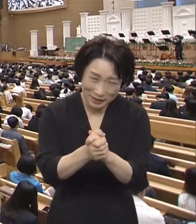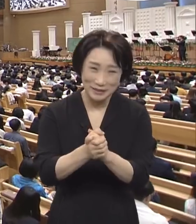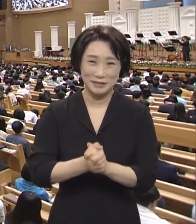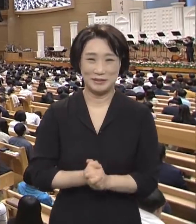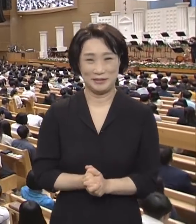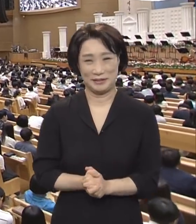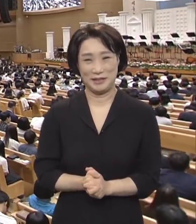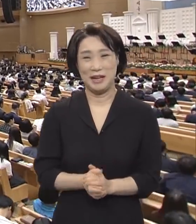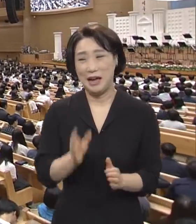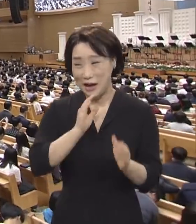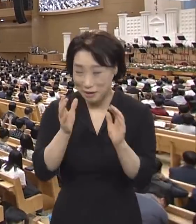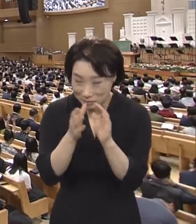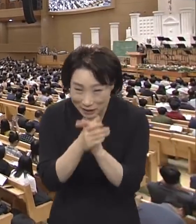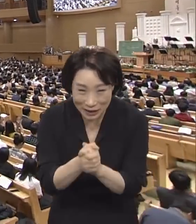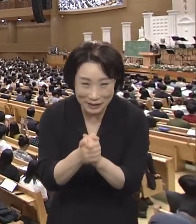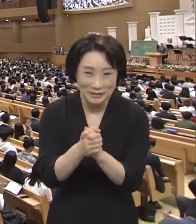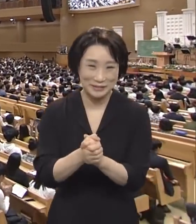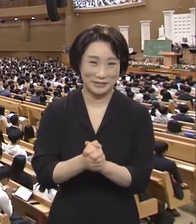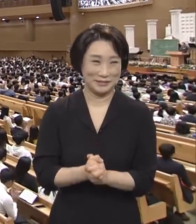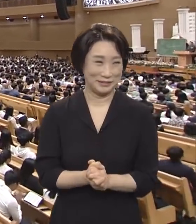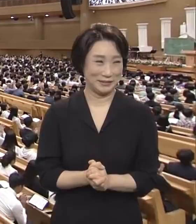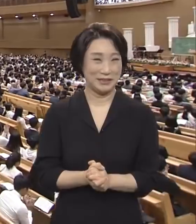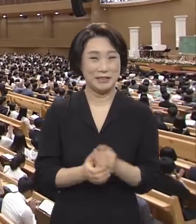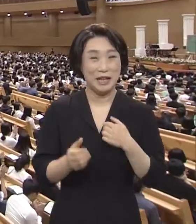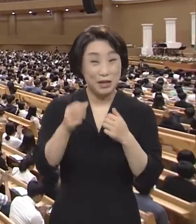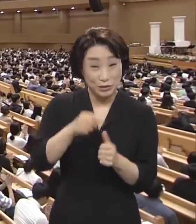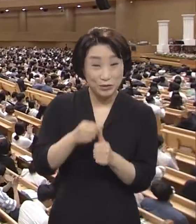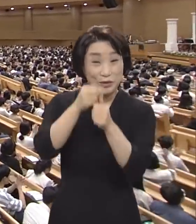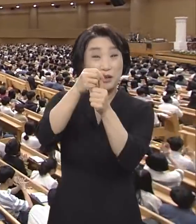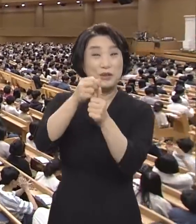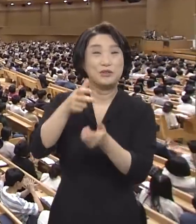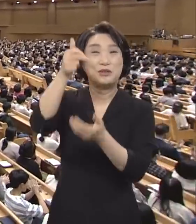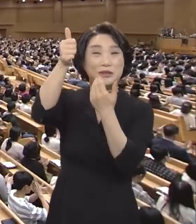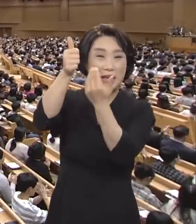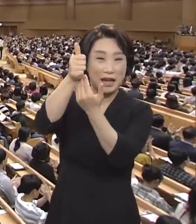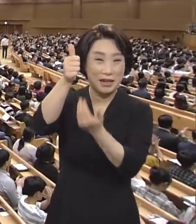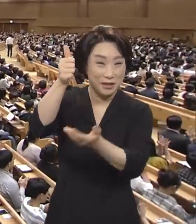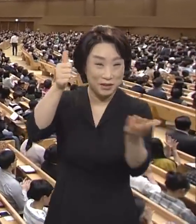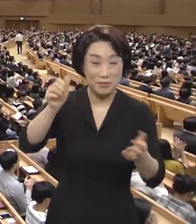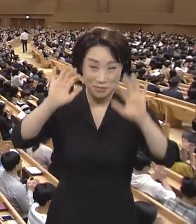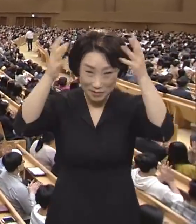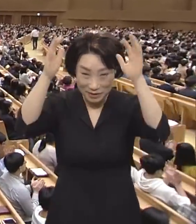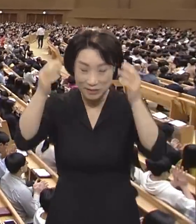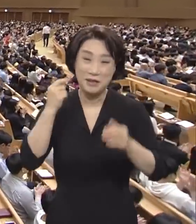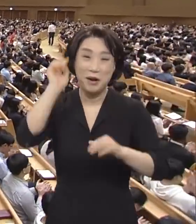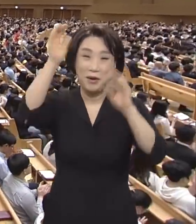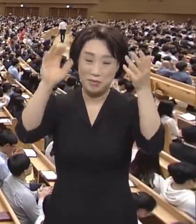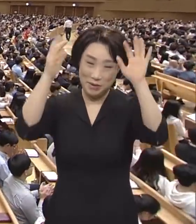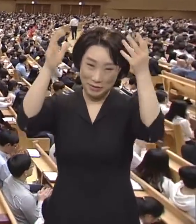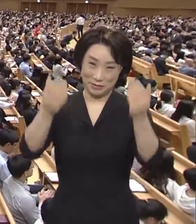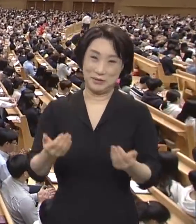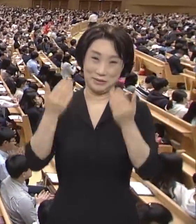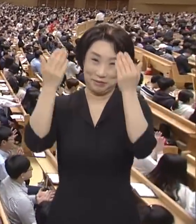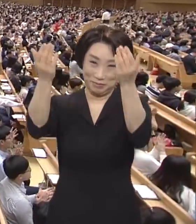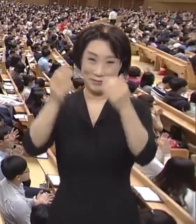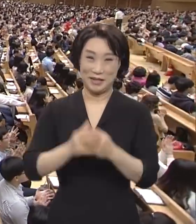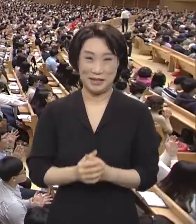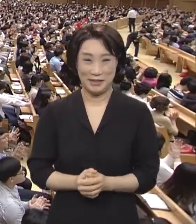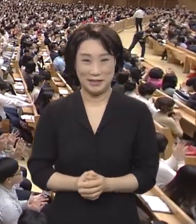아멘 나를 구원하신 우리 주님께 영광의 박사 모을려드립니다